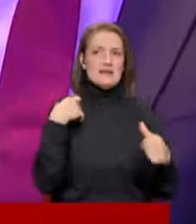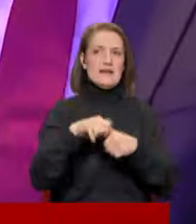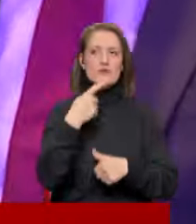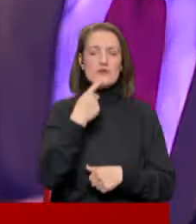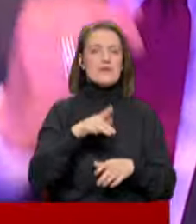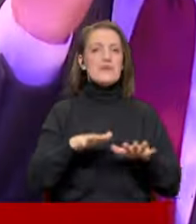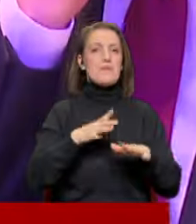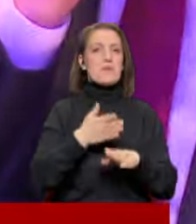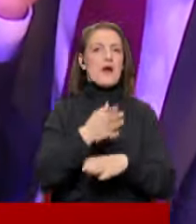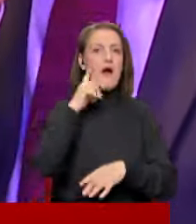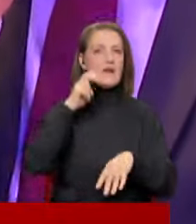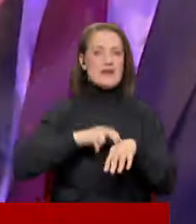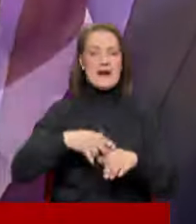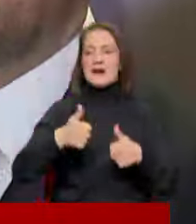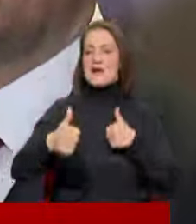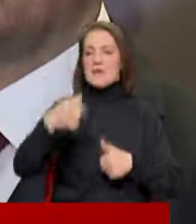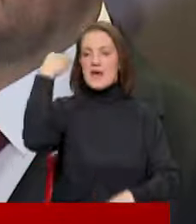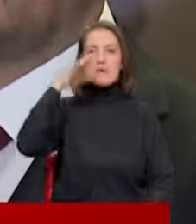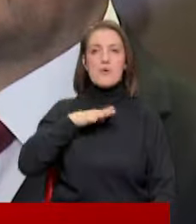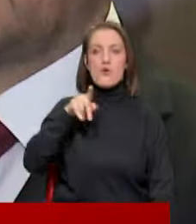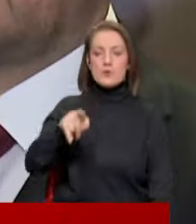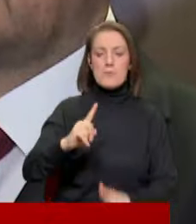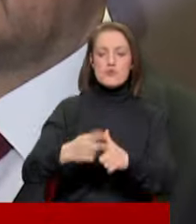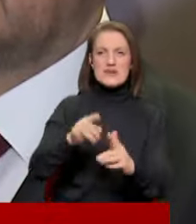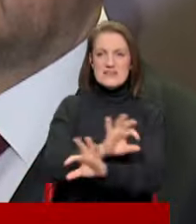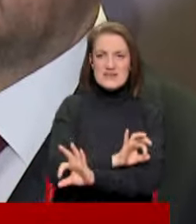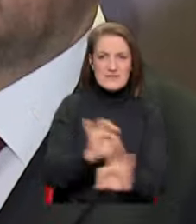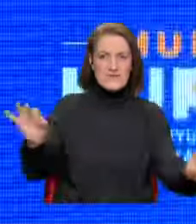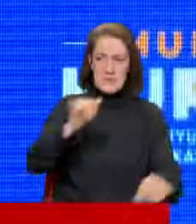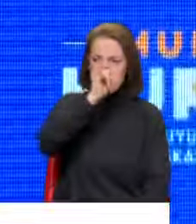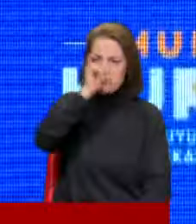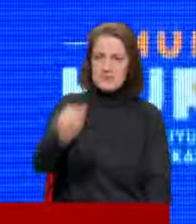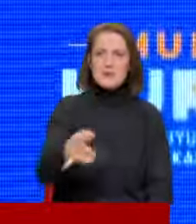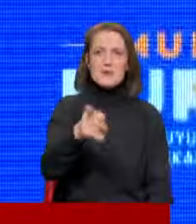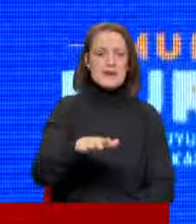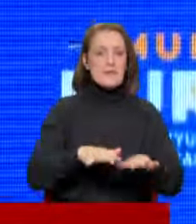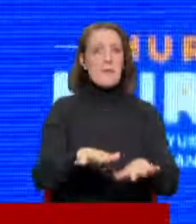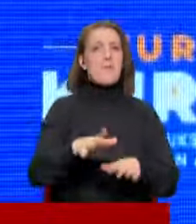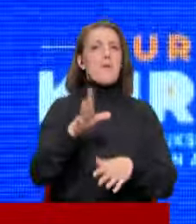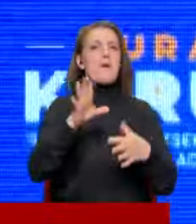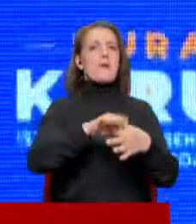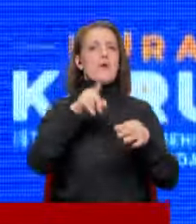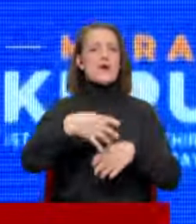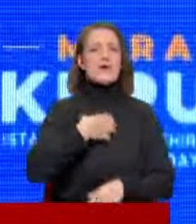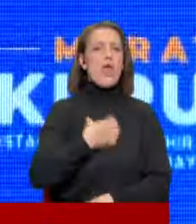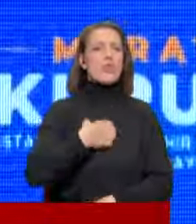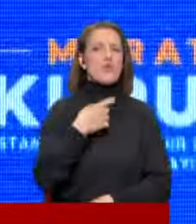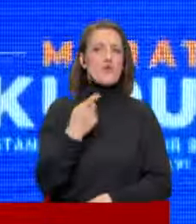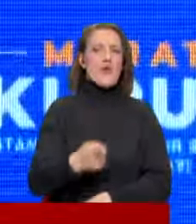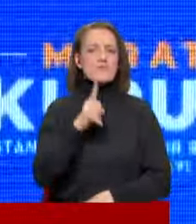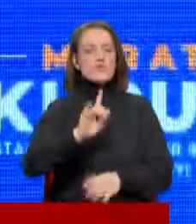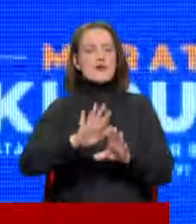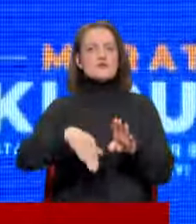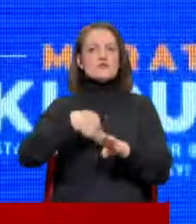gerçeğini hatırlattı rakibi Ekrem imamoğlu'nu projesiz likle eleştirdi depremle ilgili o endişeyi